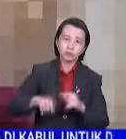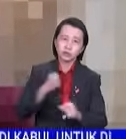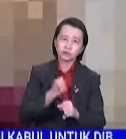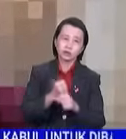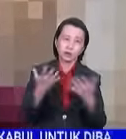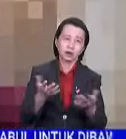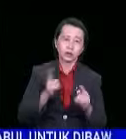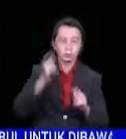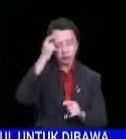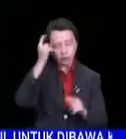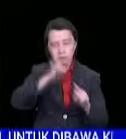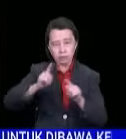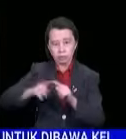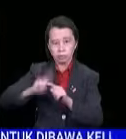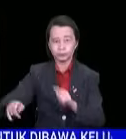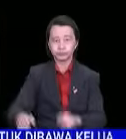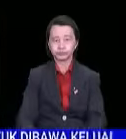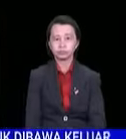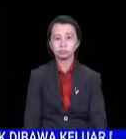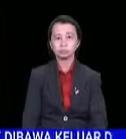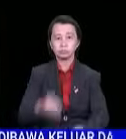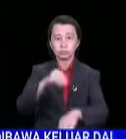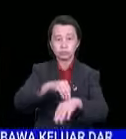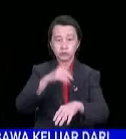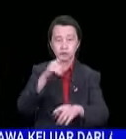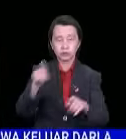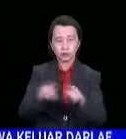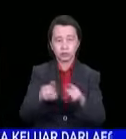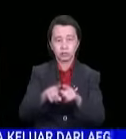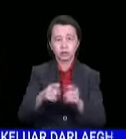macam-macam masih sama